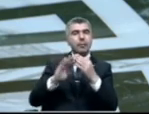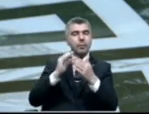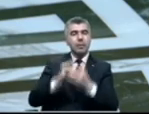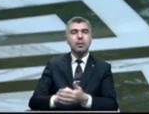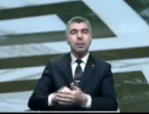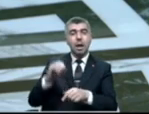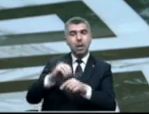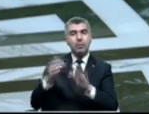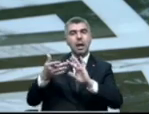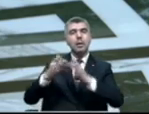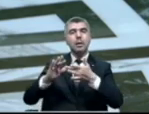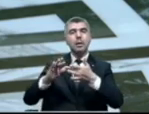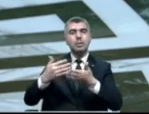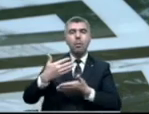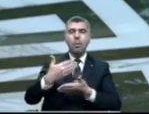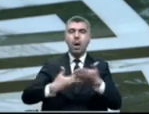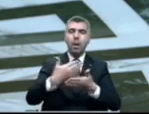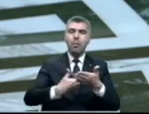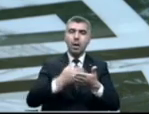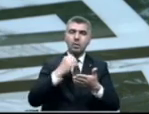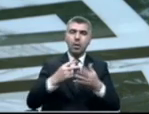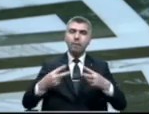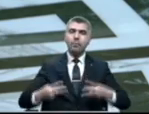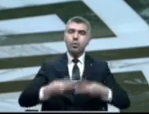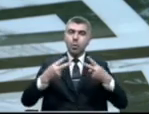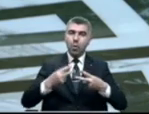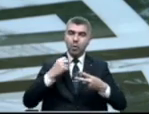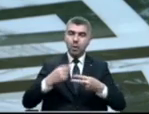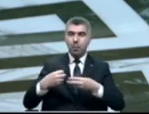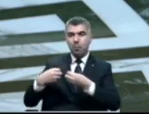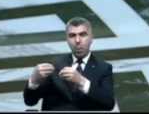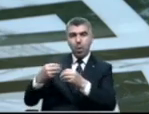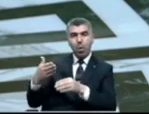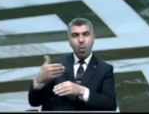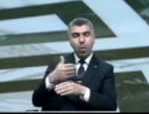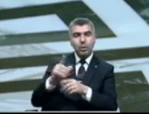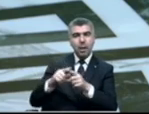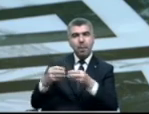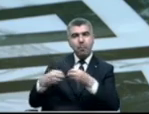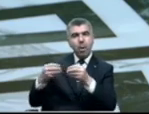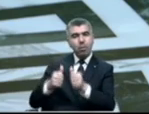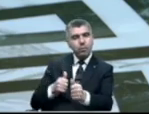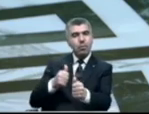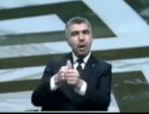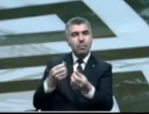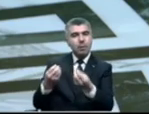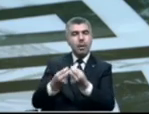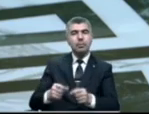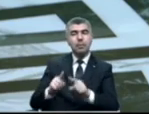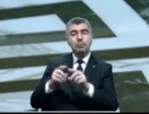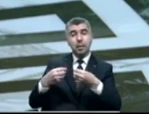المعايير، رقمنة جميع الوثائق المتداولة داخل الأسواق قصد المواكبة عملية البيع، تعميم